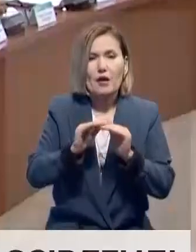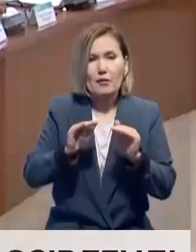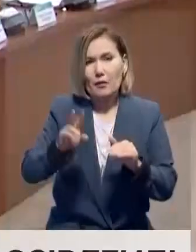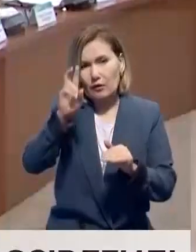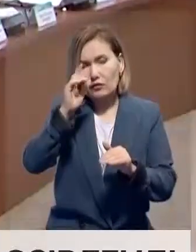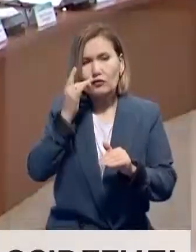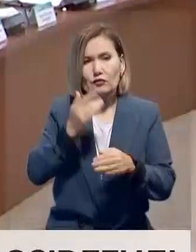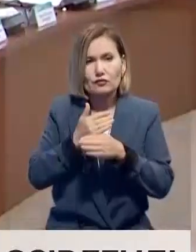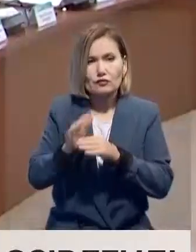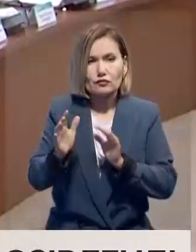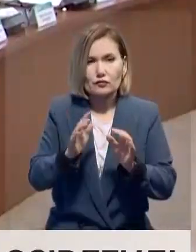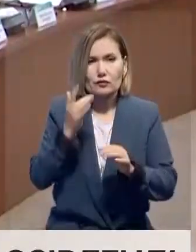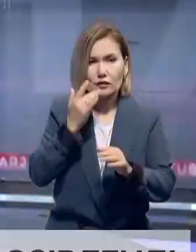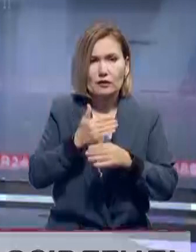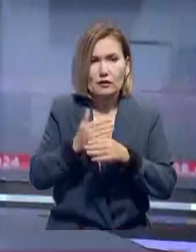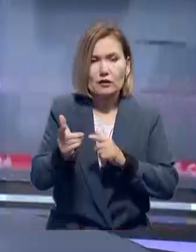қамқорлыққа бөленуге тиіс.